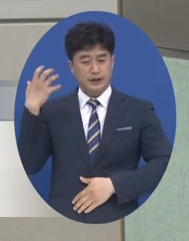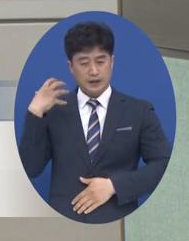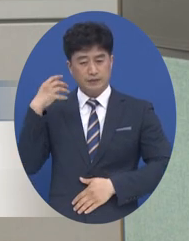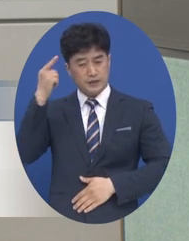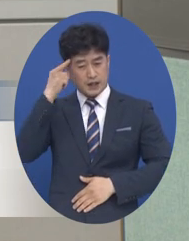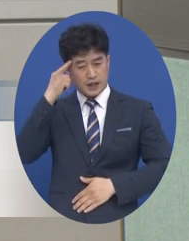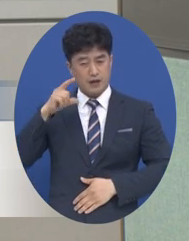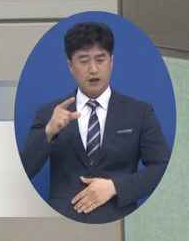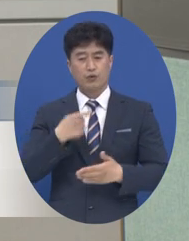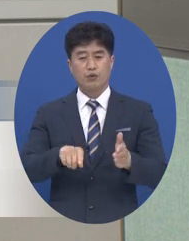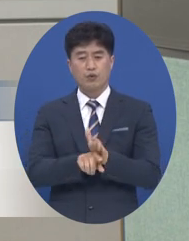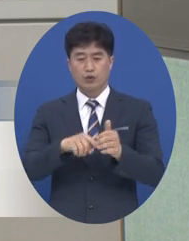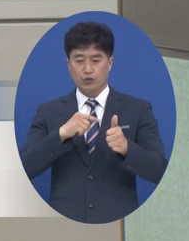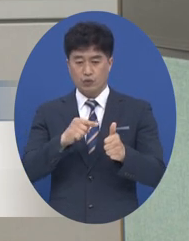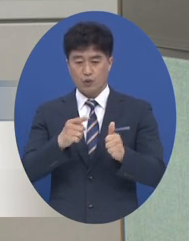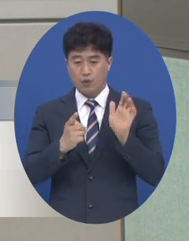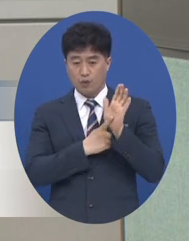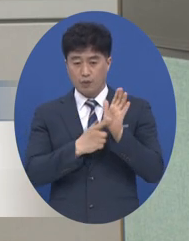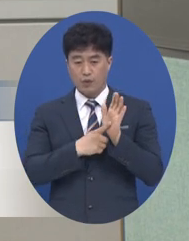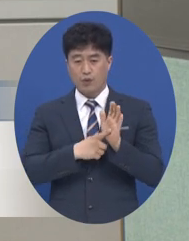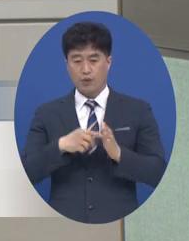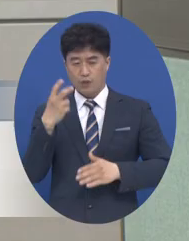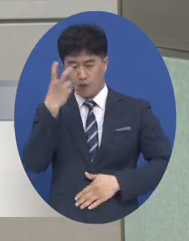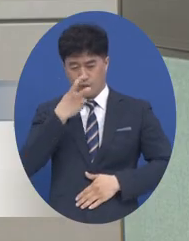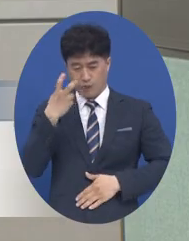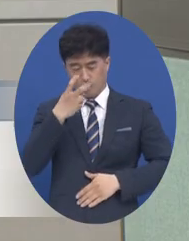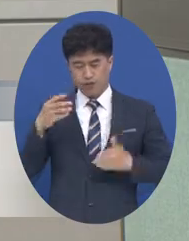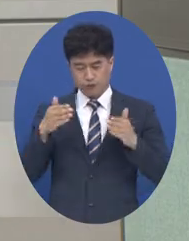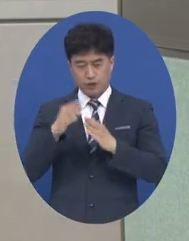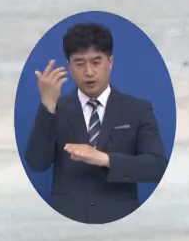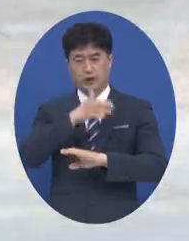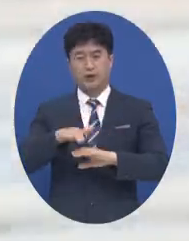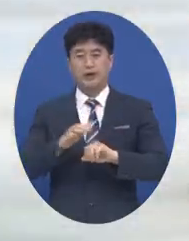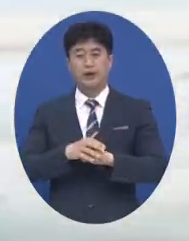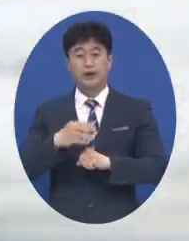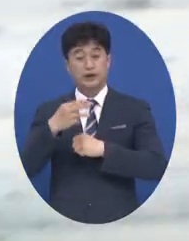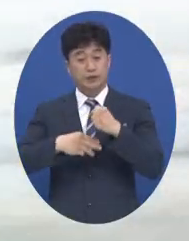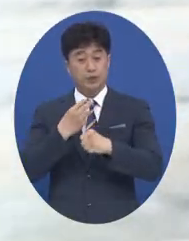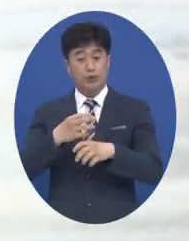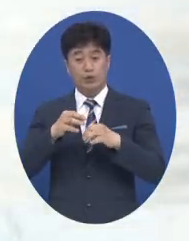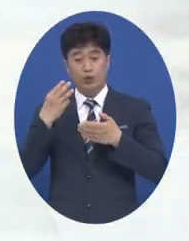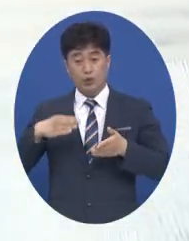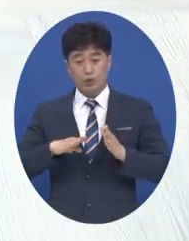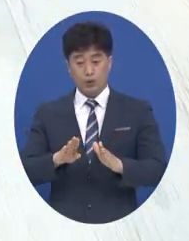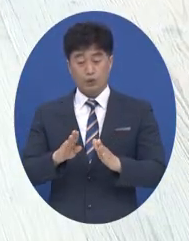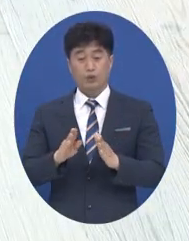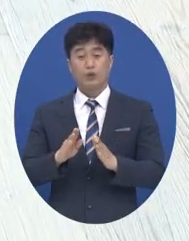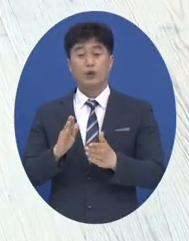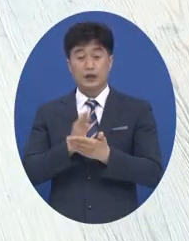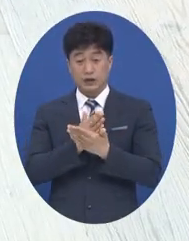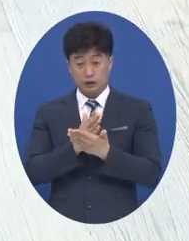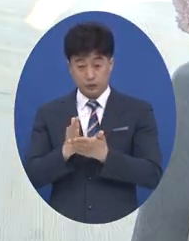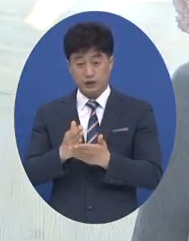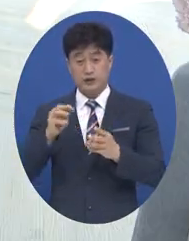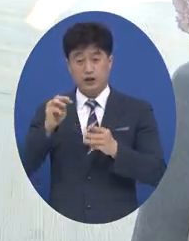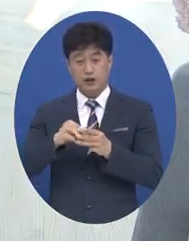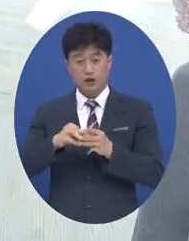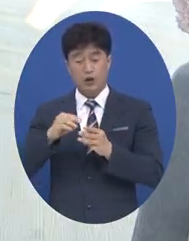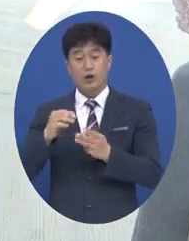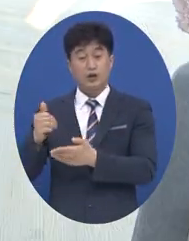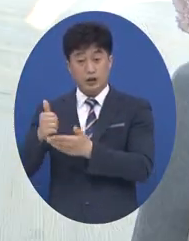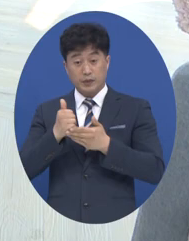관련 교육과 왕복 그리고 치도 단속에 주력할 계획입니다 순한 3년 동안 경기도 도우미 건 나름 센터와